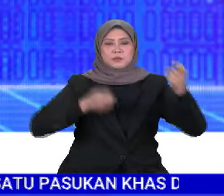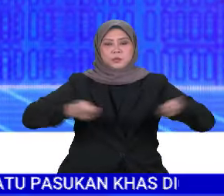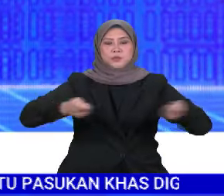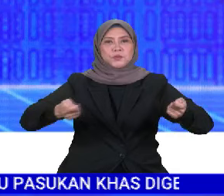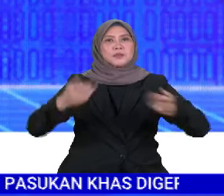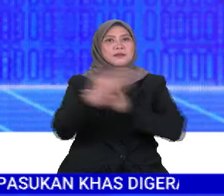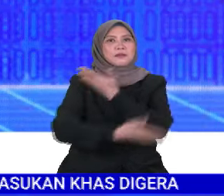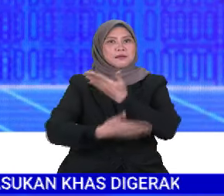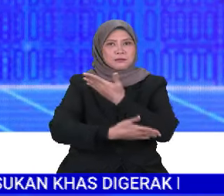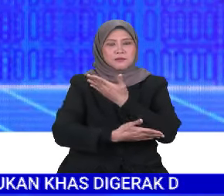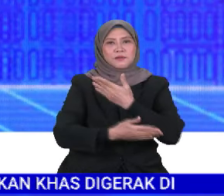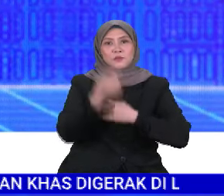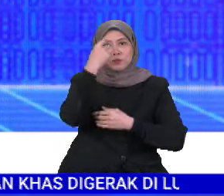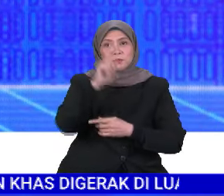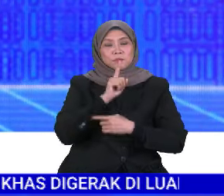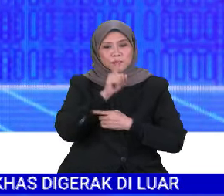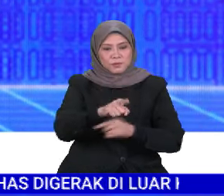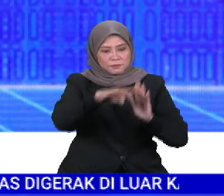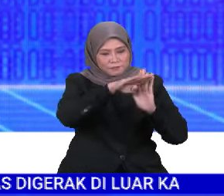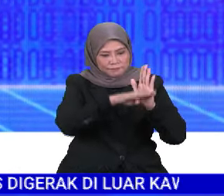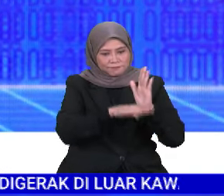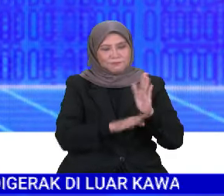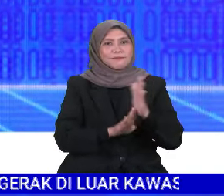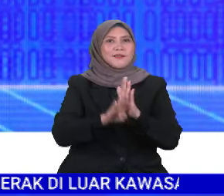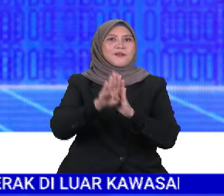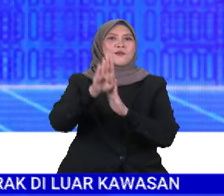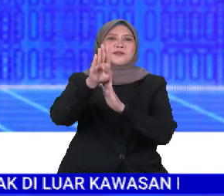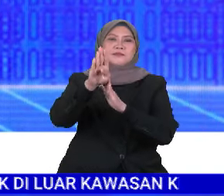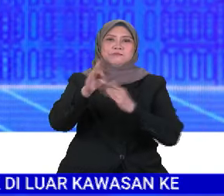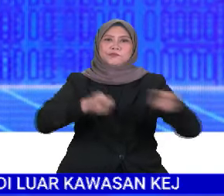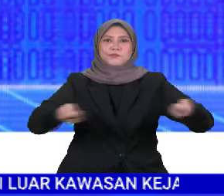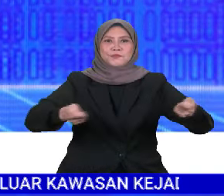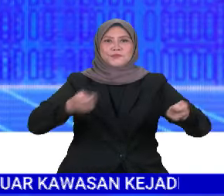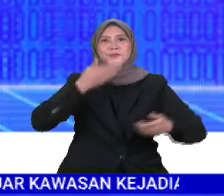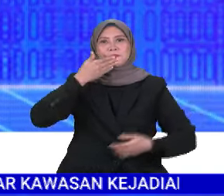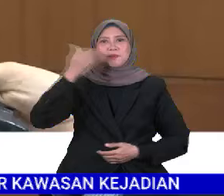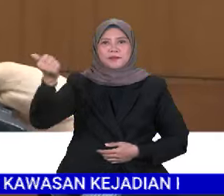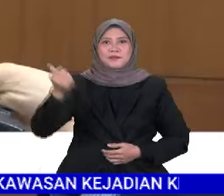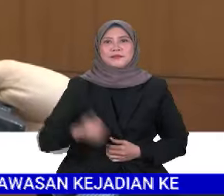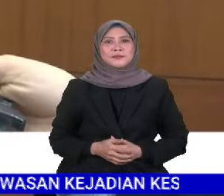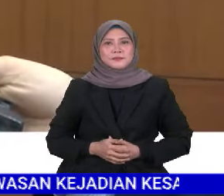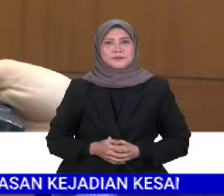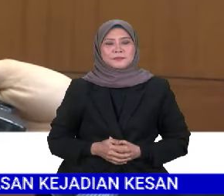urus negara bagi memastikan agenda pembangunan terlaksana dengan baik.